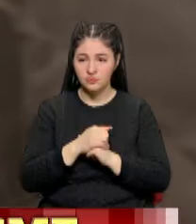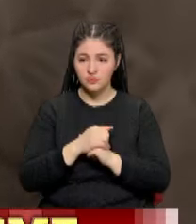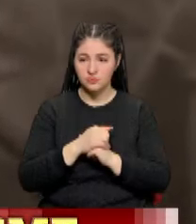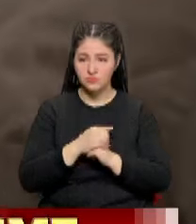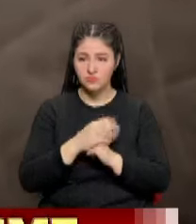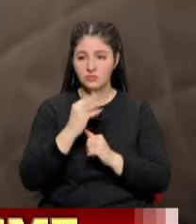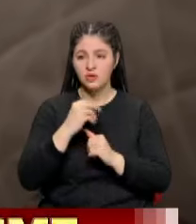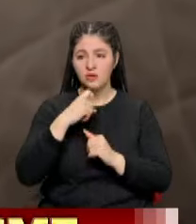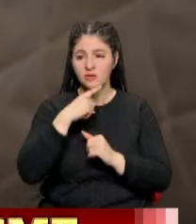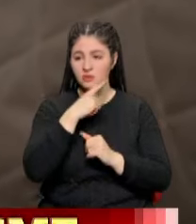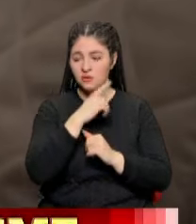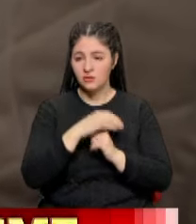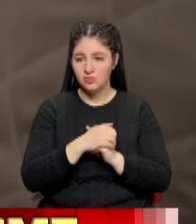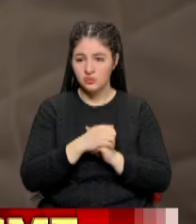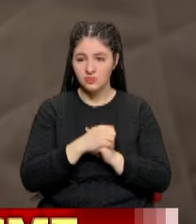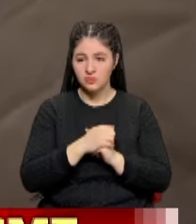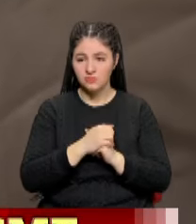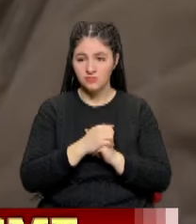Çok zor.